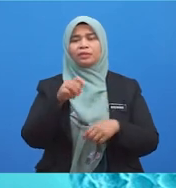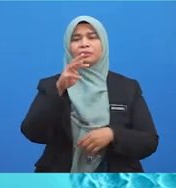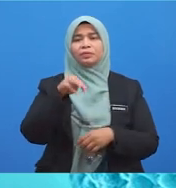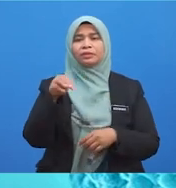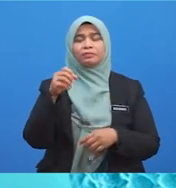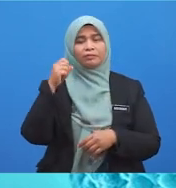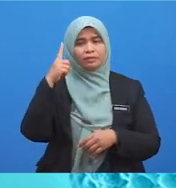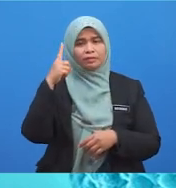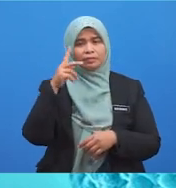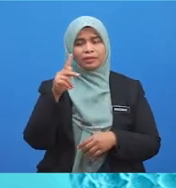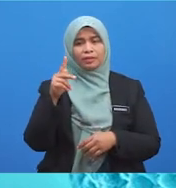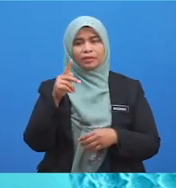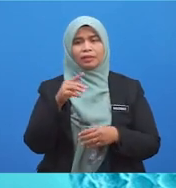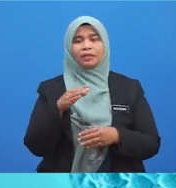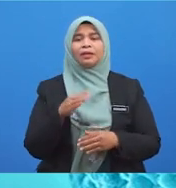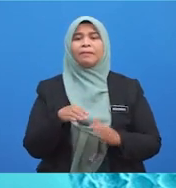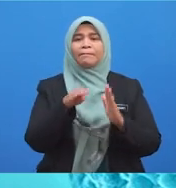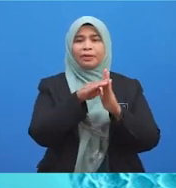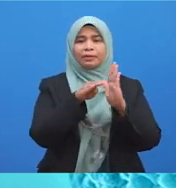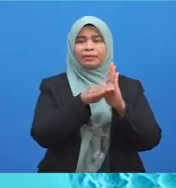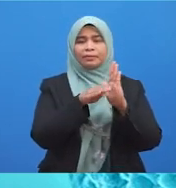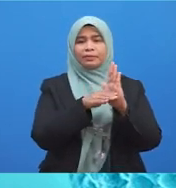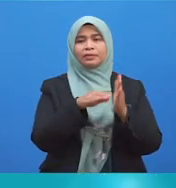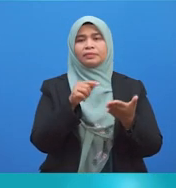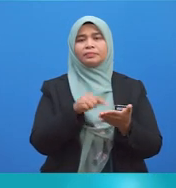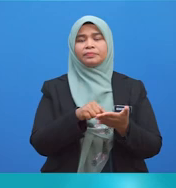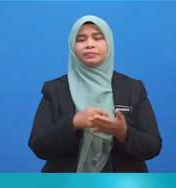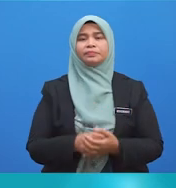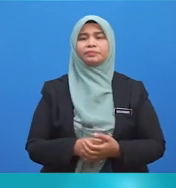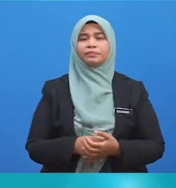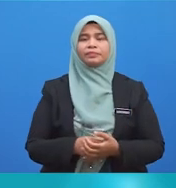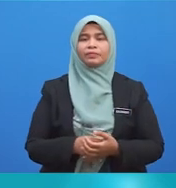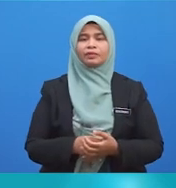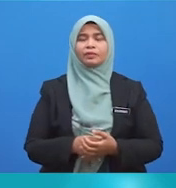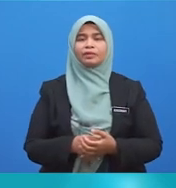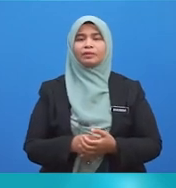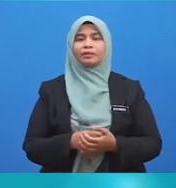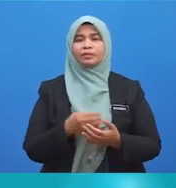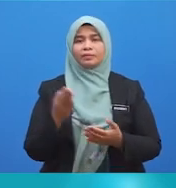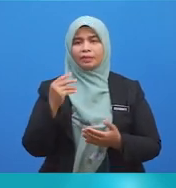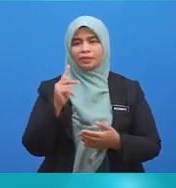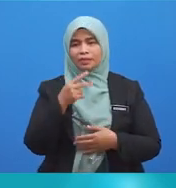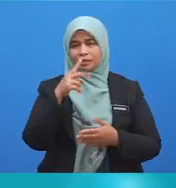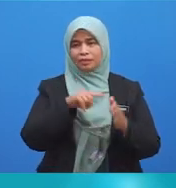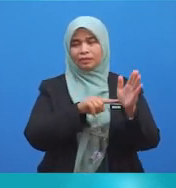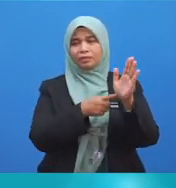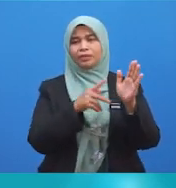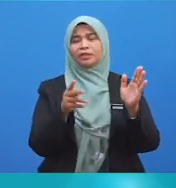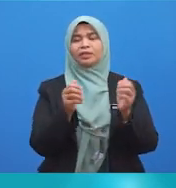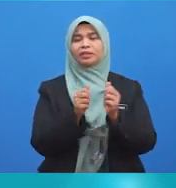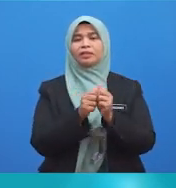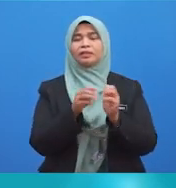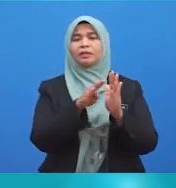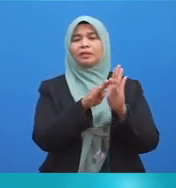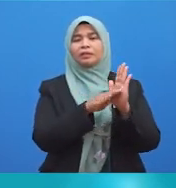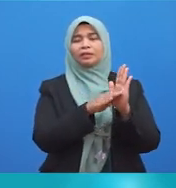murid-murid fahamkan peringkat-peringkat ini. Mari kita mulakan dengan peringkat